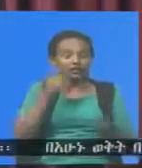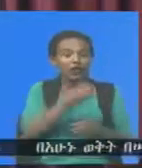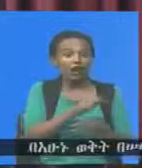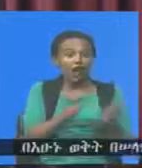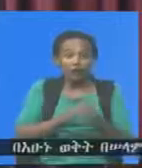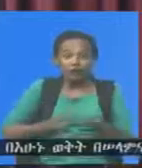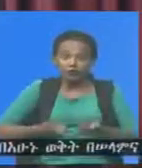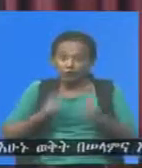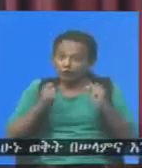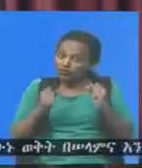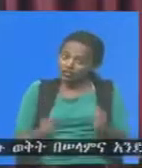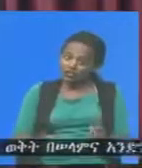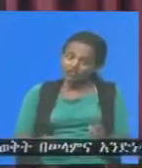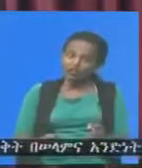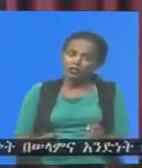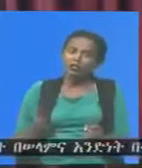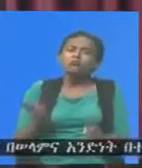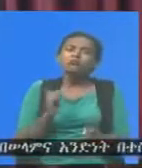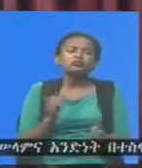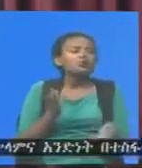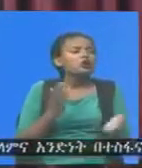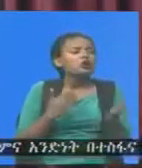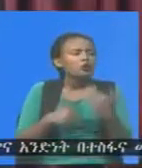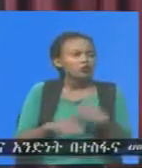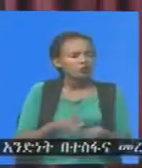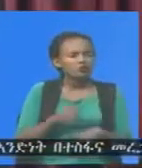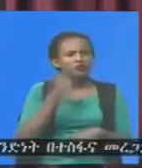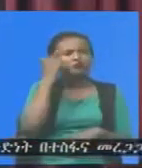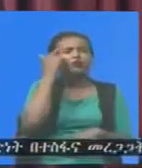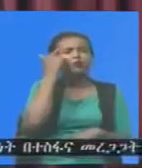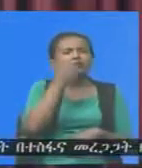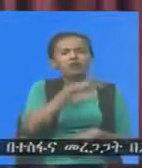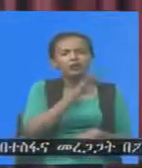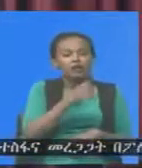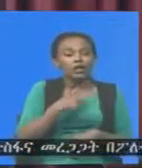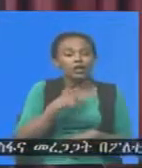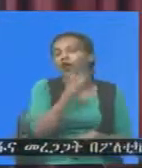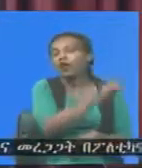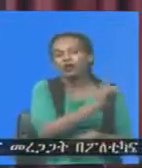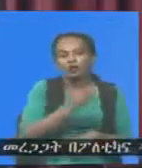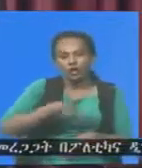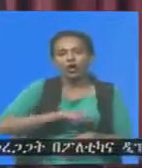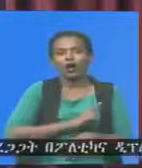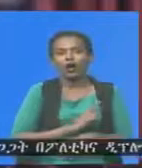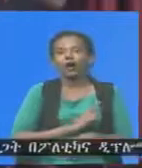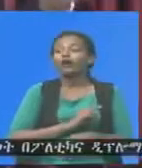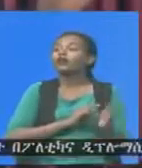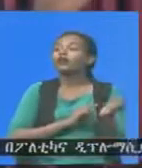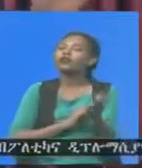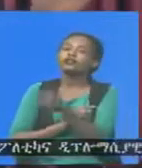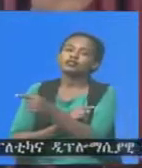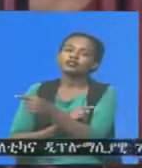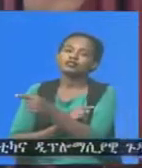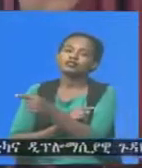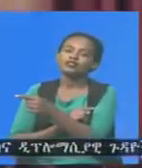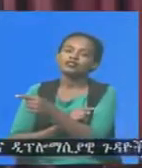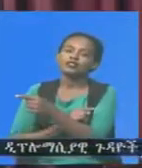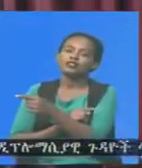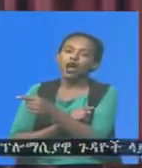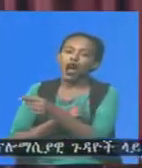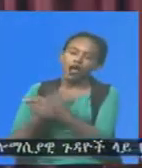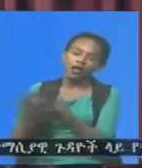ስትችል ምን ቸግሮ ነው የምትይው? ተሳስተሃል ብለን ደግሞ እኛን እናገራለን። ለነዛስ